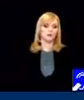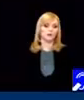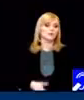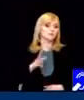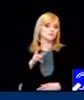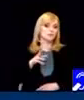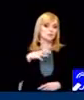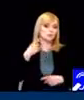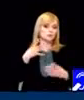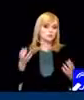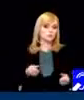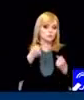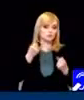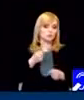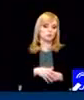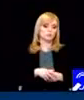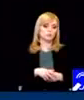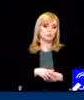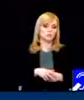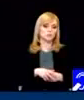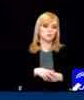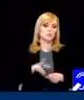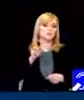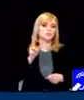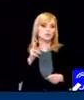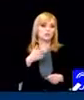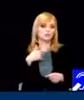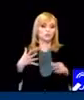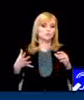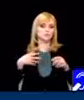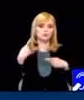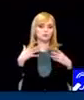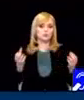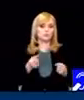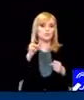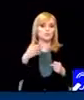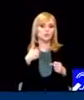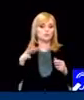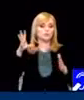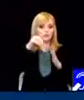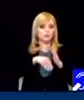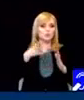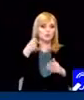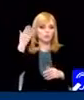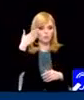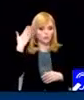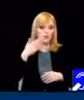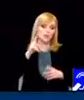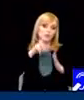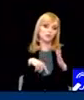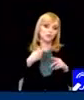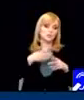admirator al liderilor unioniști de la Chișinău, din Basarabia, și cred că această zi